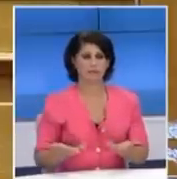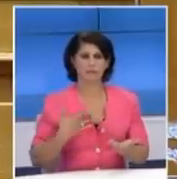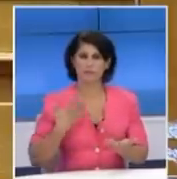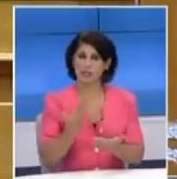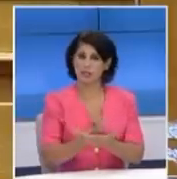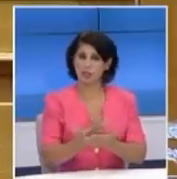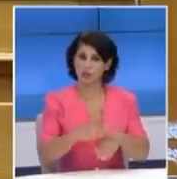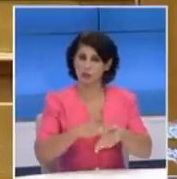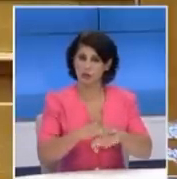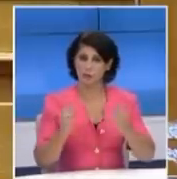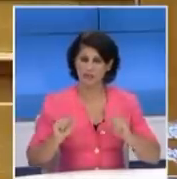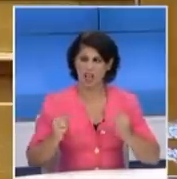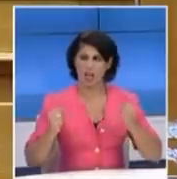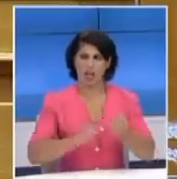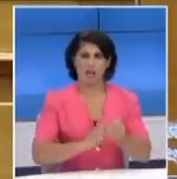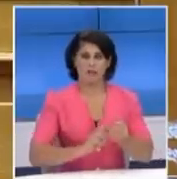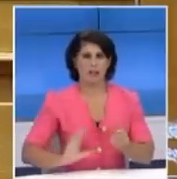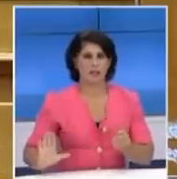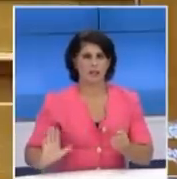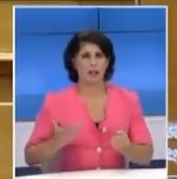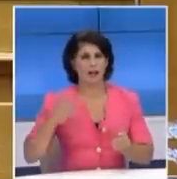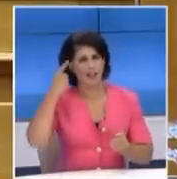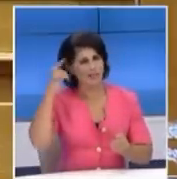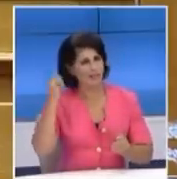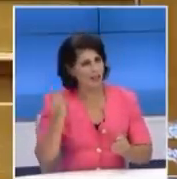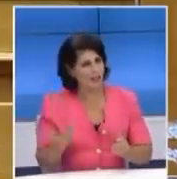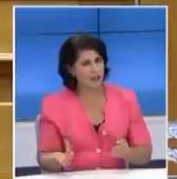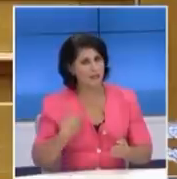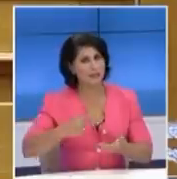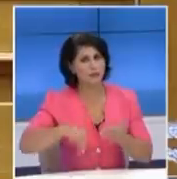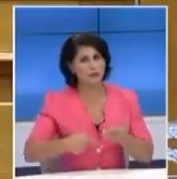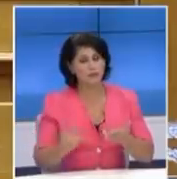Ζητώ συγγνώμη για την ένταση. Αλλά δεν έχετε καταλάβει τι υπογράφετε. Δυστυχώς το λέω